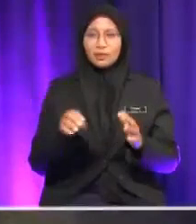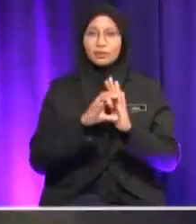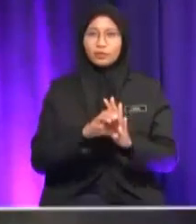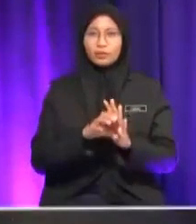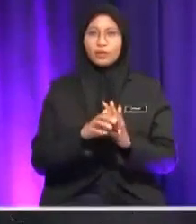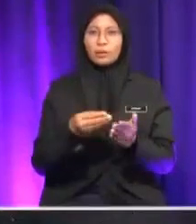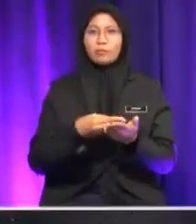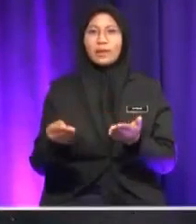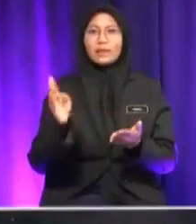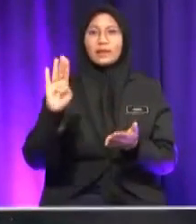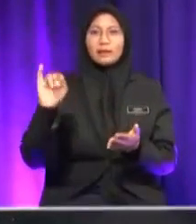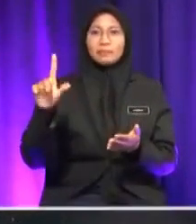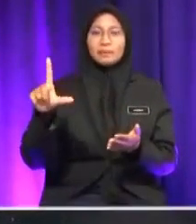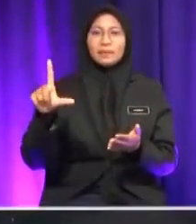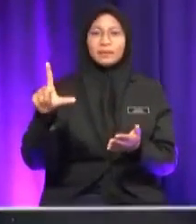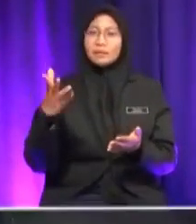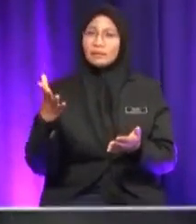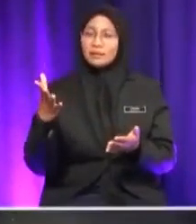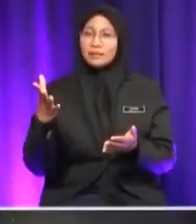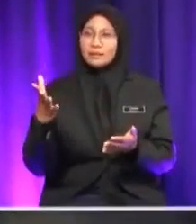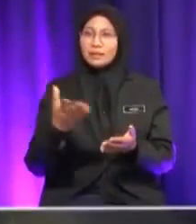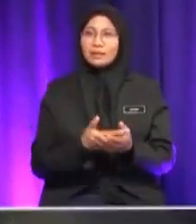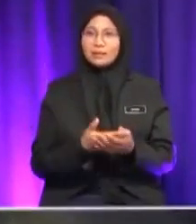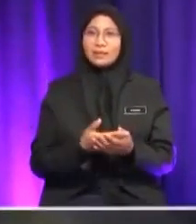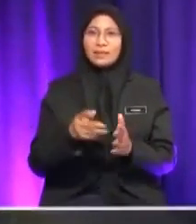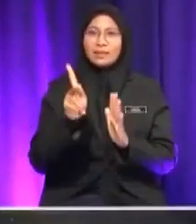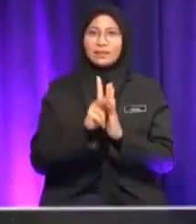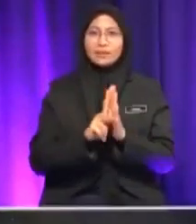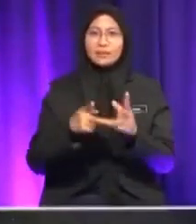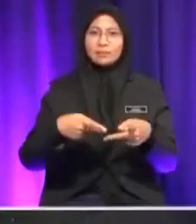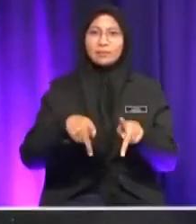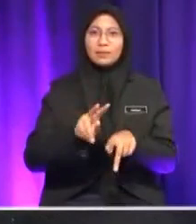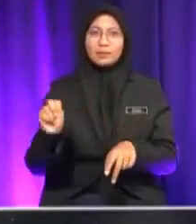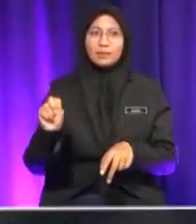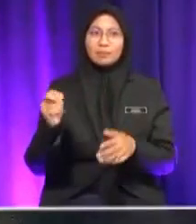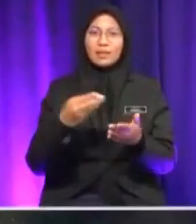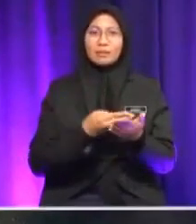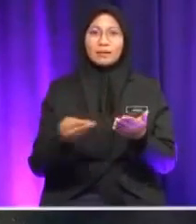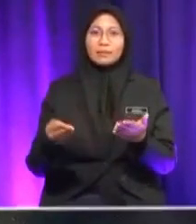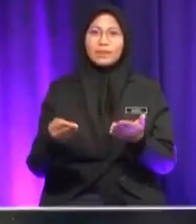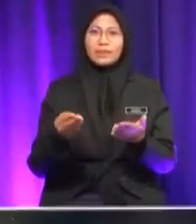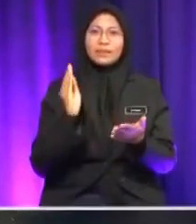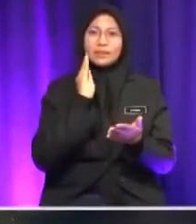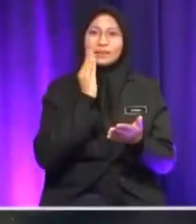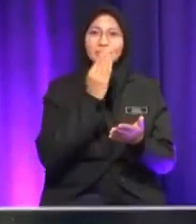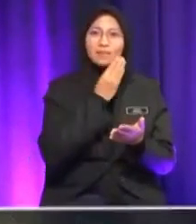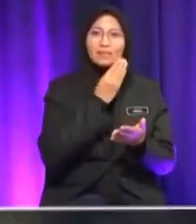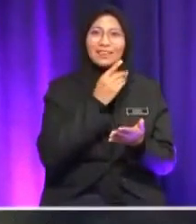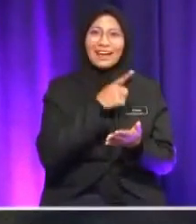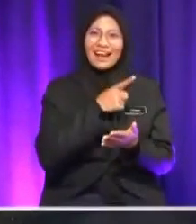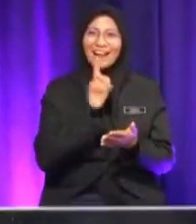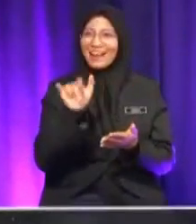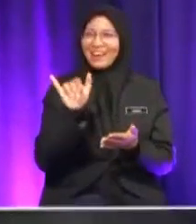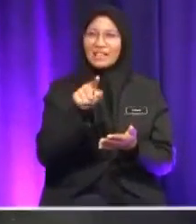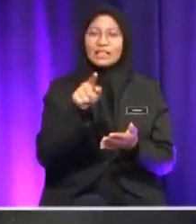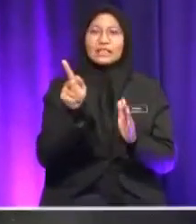Keperluan. Okey, membayar bil telefon? Keperluan. Membeli alat solek? Itu kehendak.